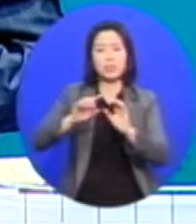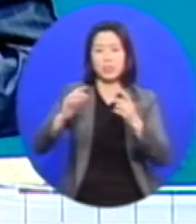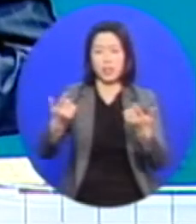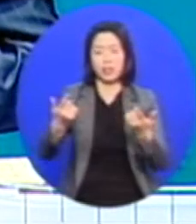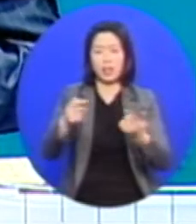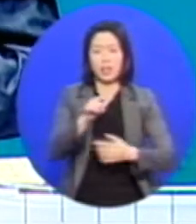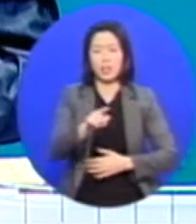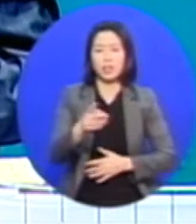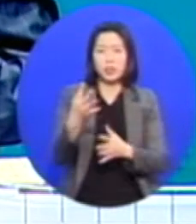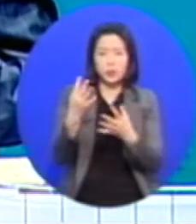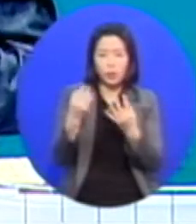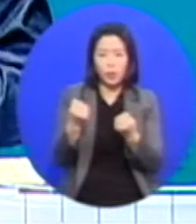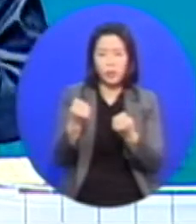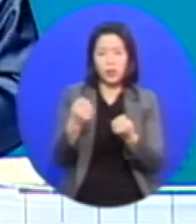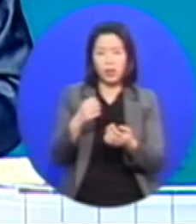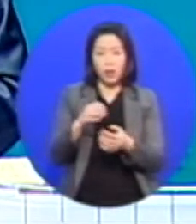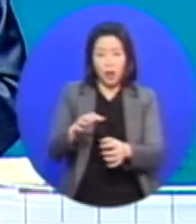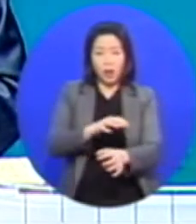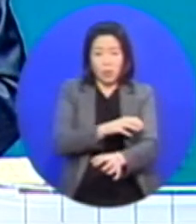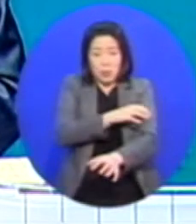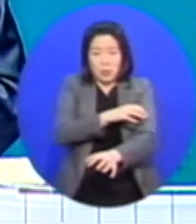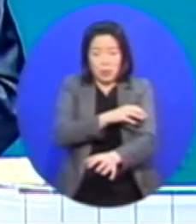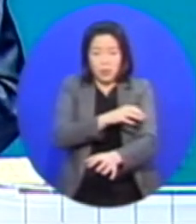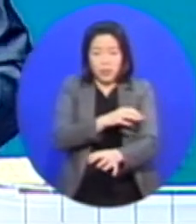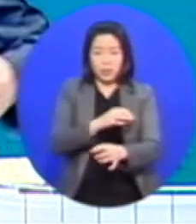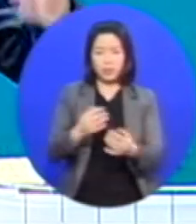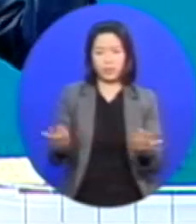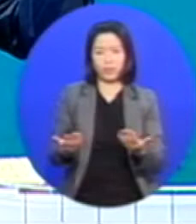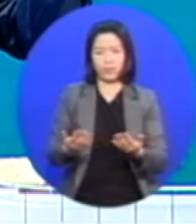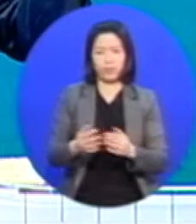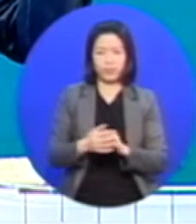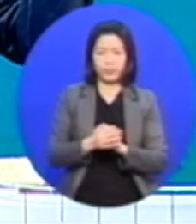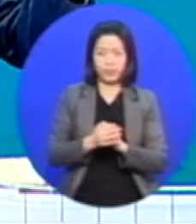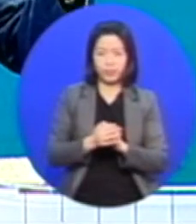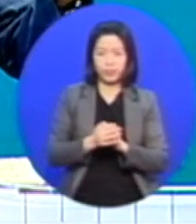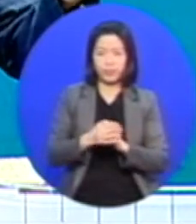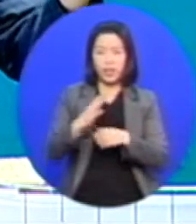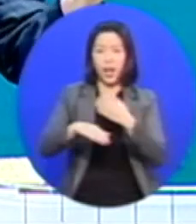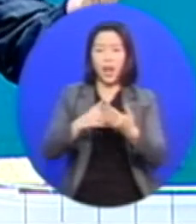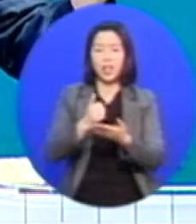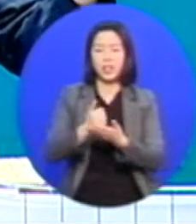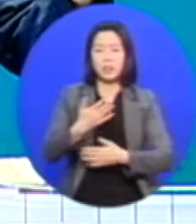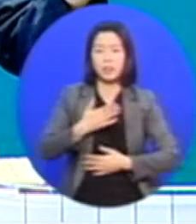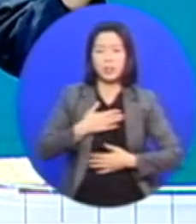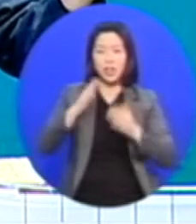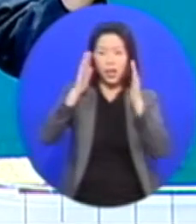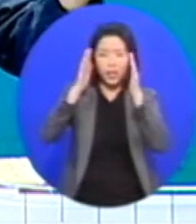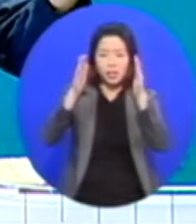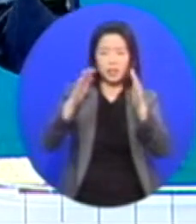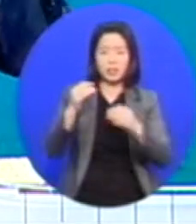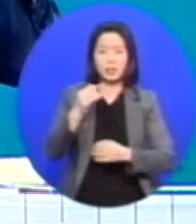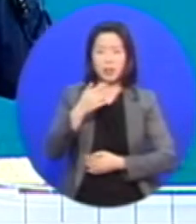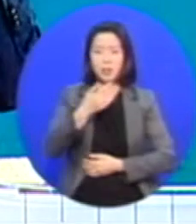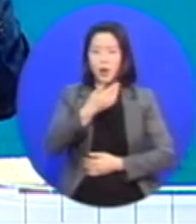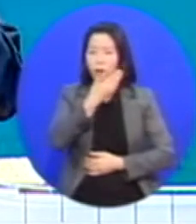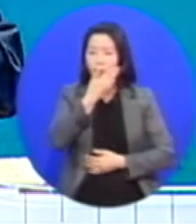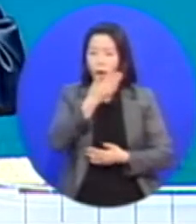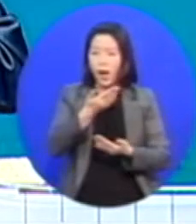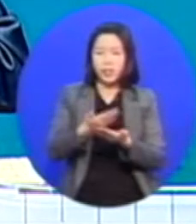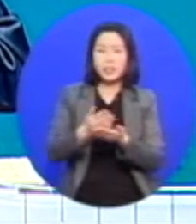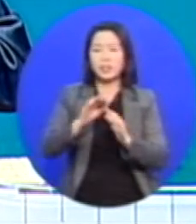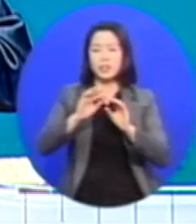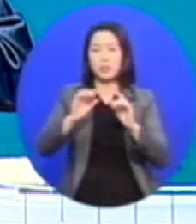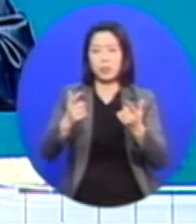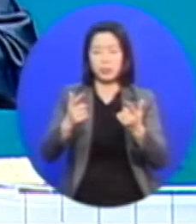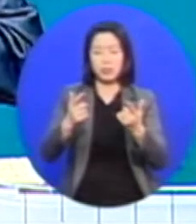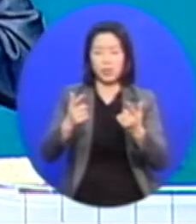10 많아 섬뜻한 일인가 말해요 하나님은 나를 한가요 아낌없이 엄청난 사랑을 쏟아 부어